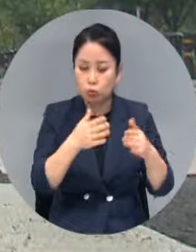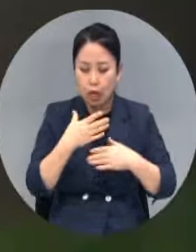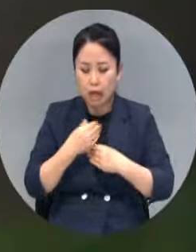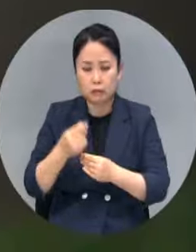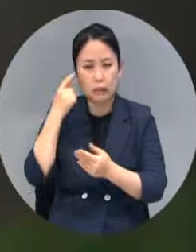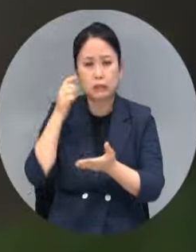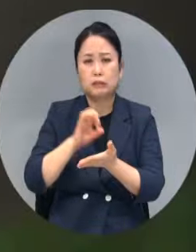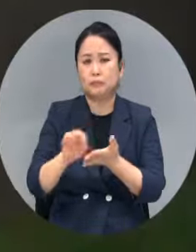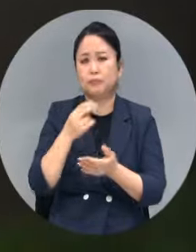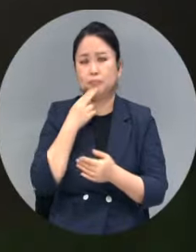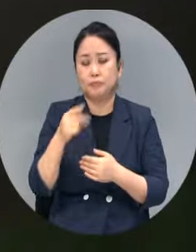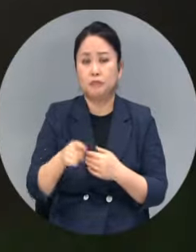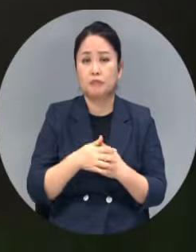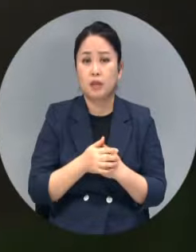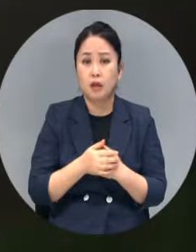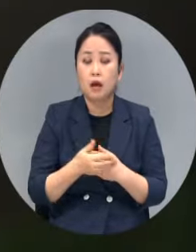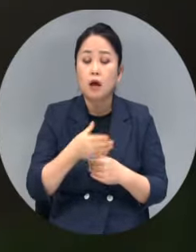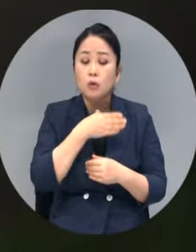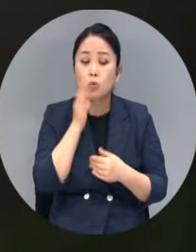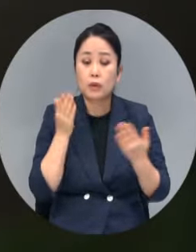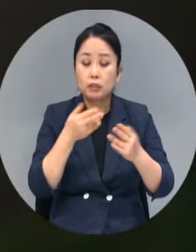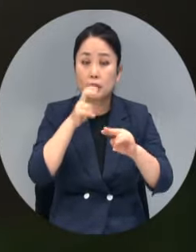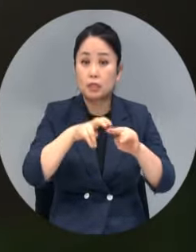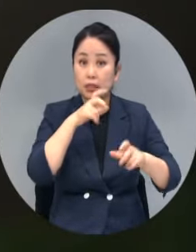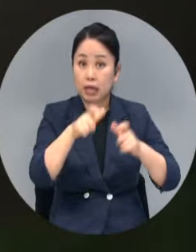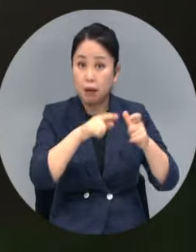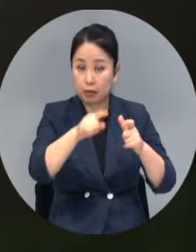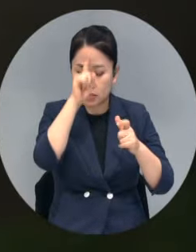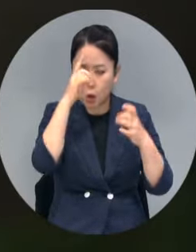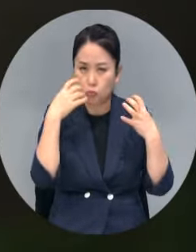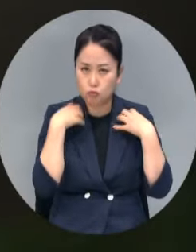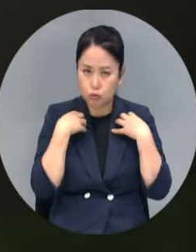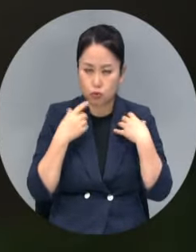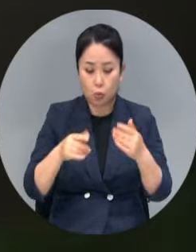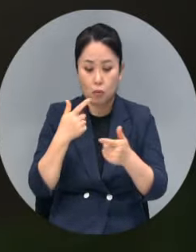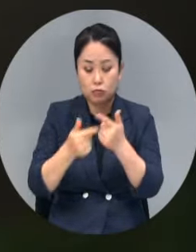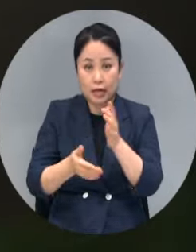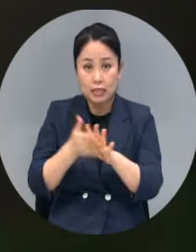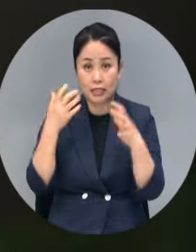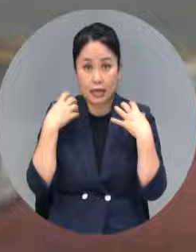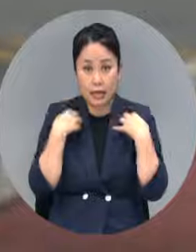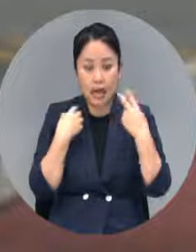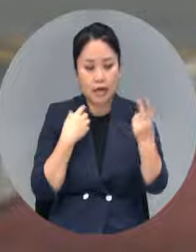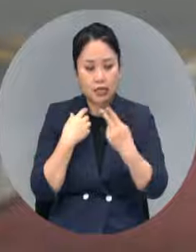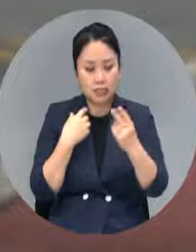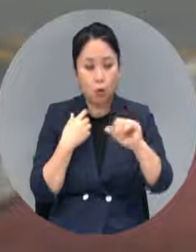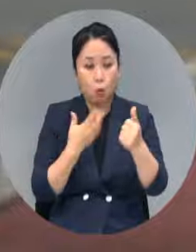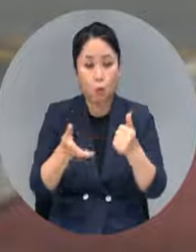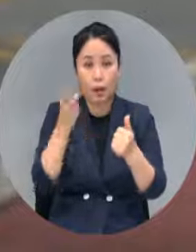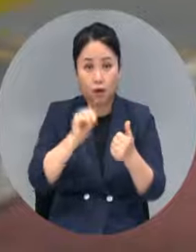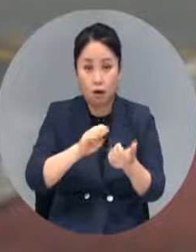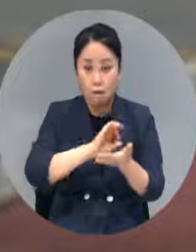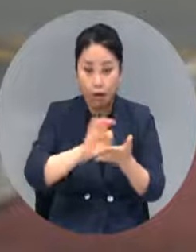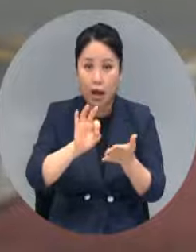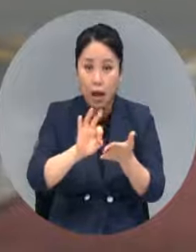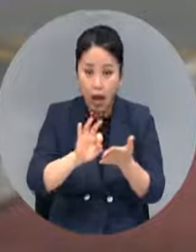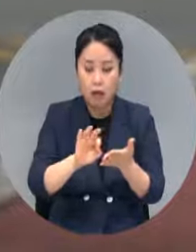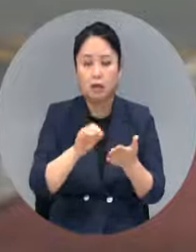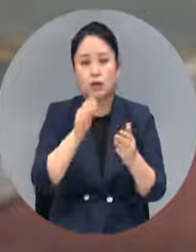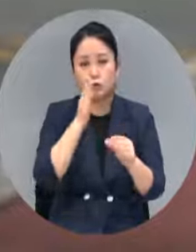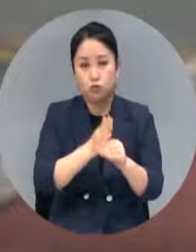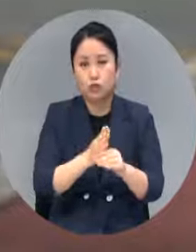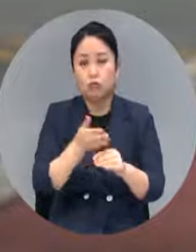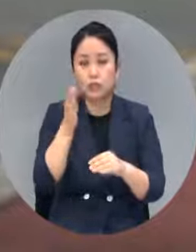결과입니다 노인 일자리 사업은 정보와 지자체예산 2,500억 원이 투입돼 유지되고 있는데 실제 임금 지급부터